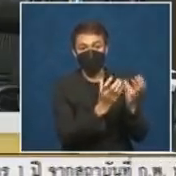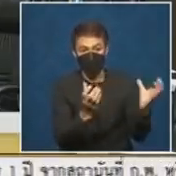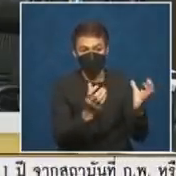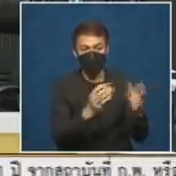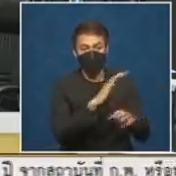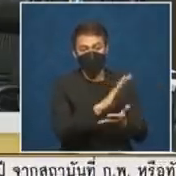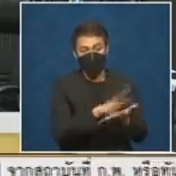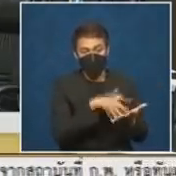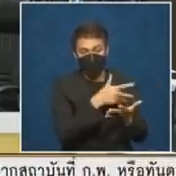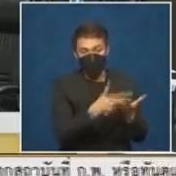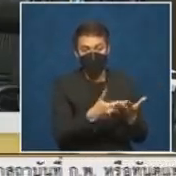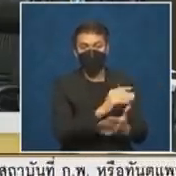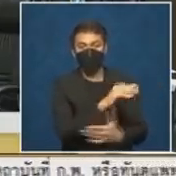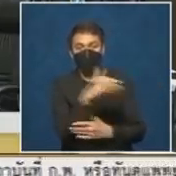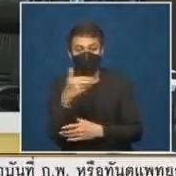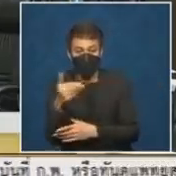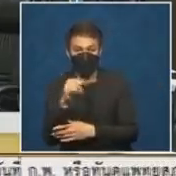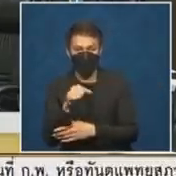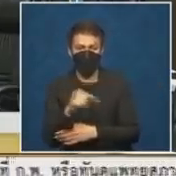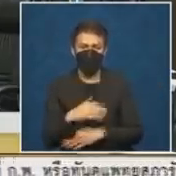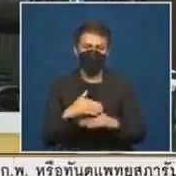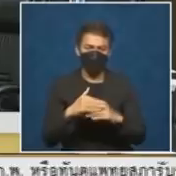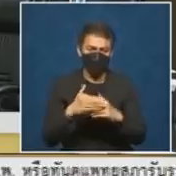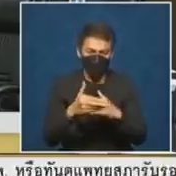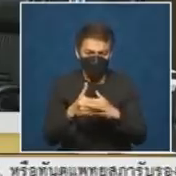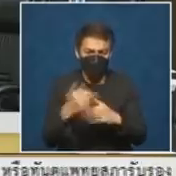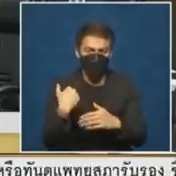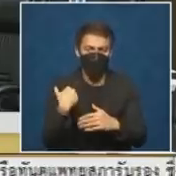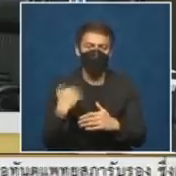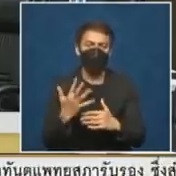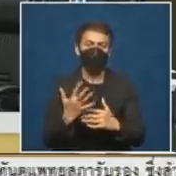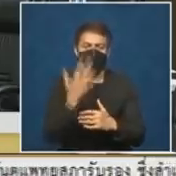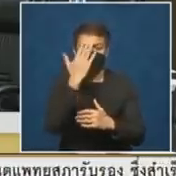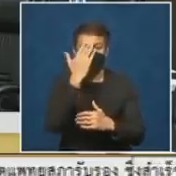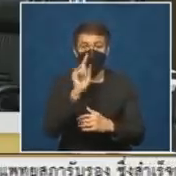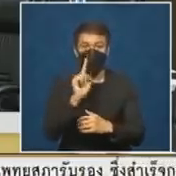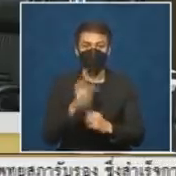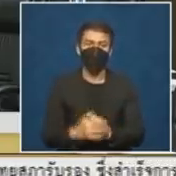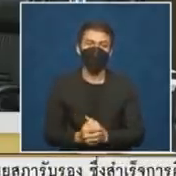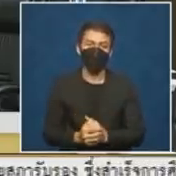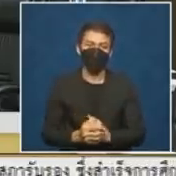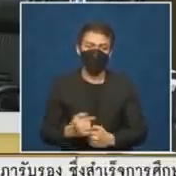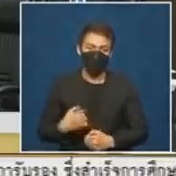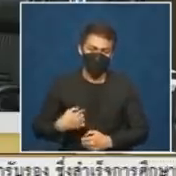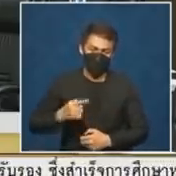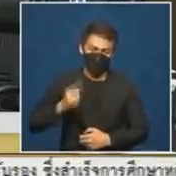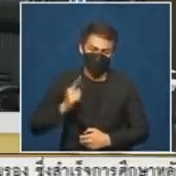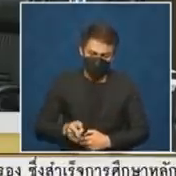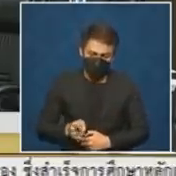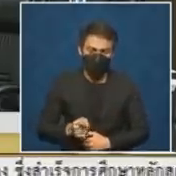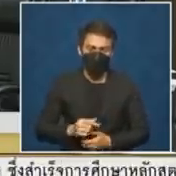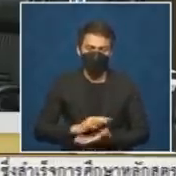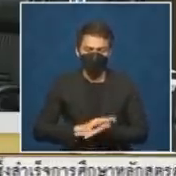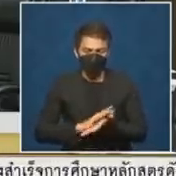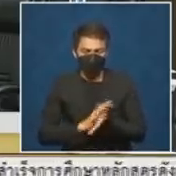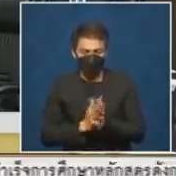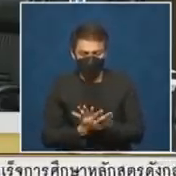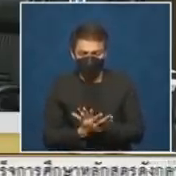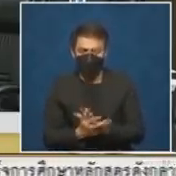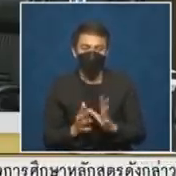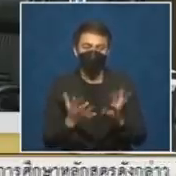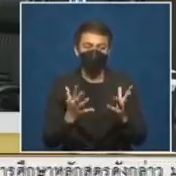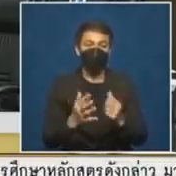ายสมัยแล้วยังมาใช้วิธีแบบนี้ไงมันเสียฟอร์มใช่ไหมแล้วถูกคุณหมอด้วยกันเ